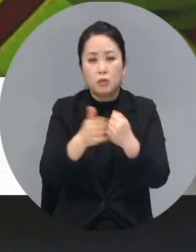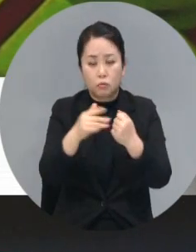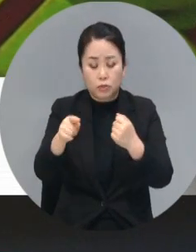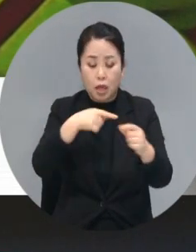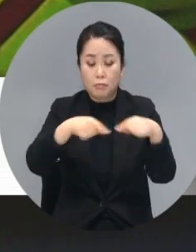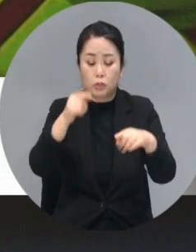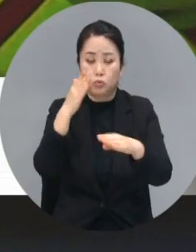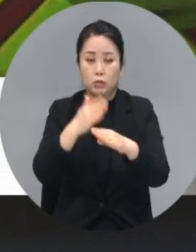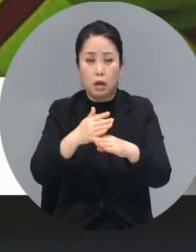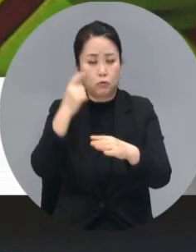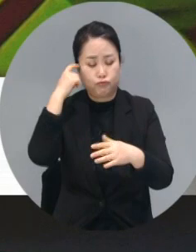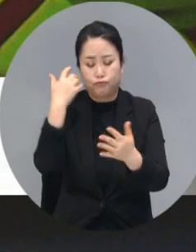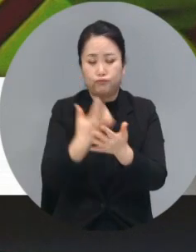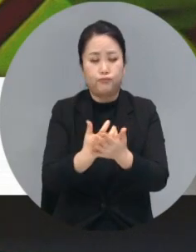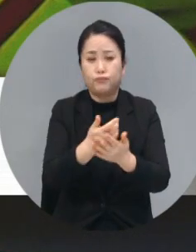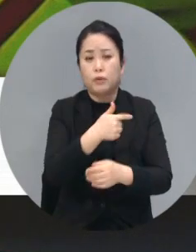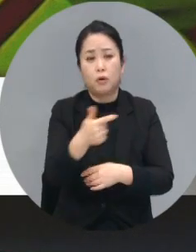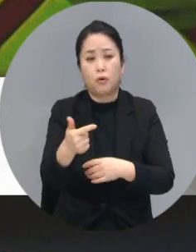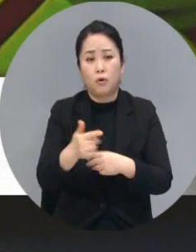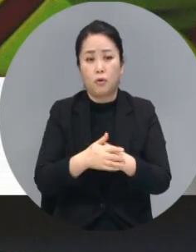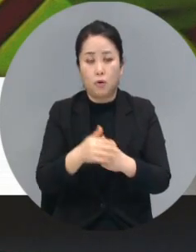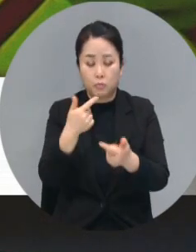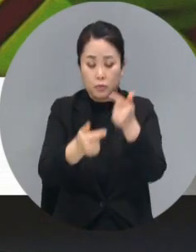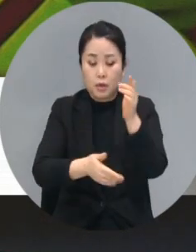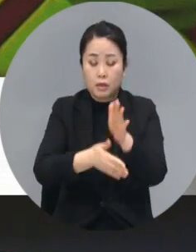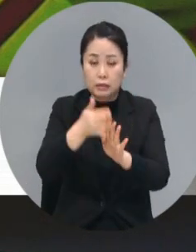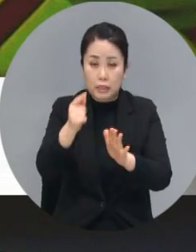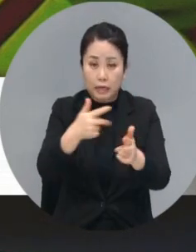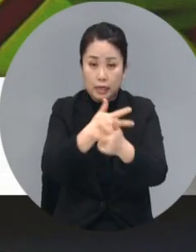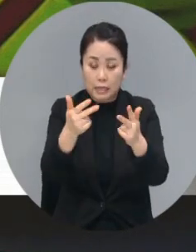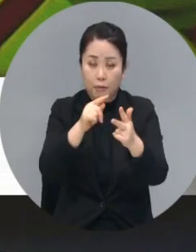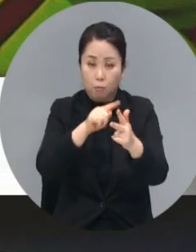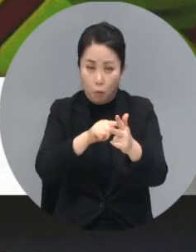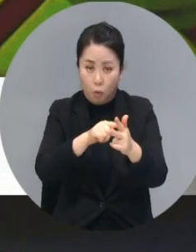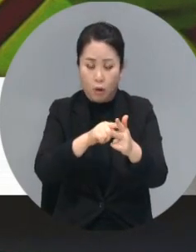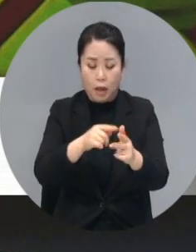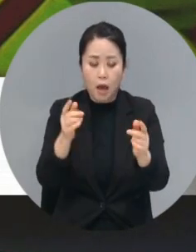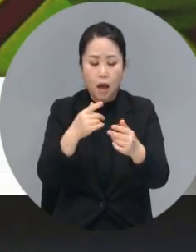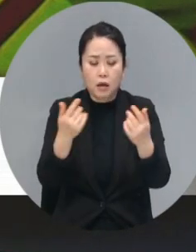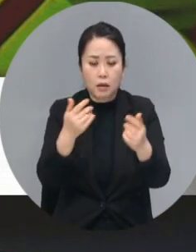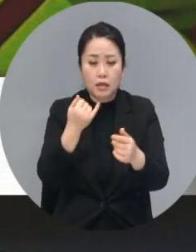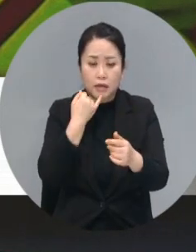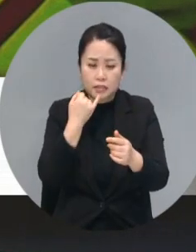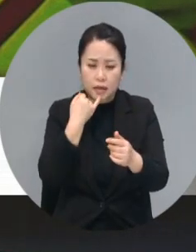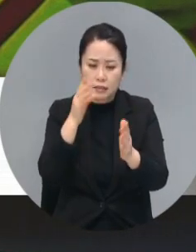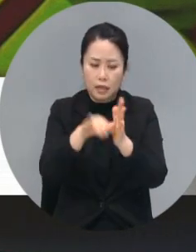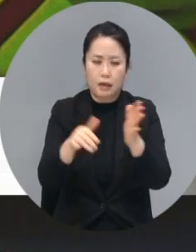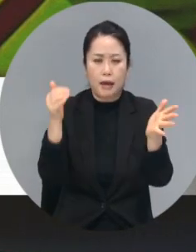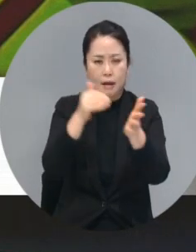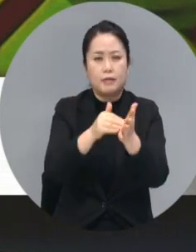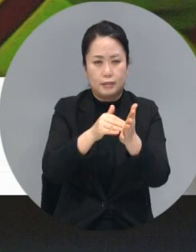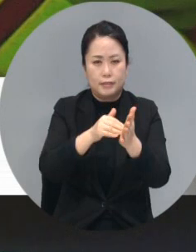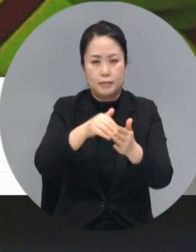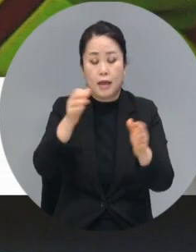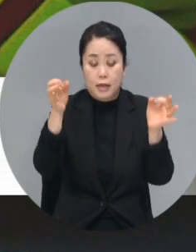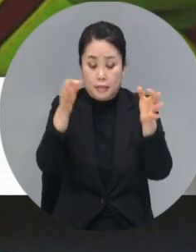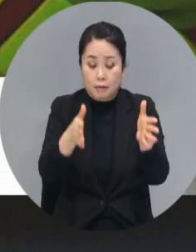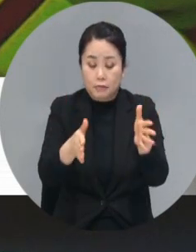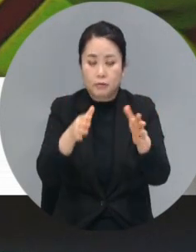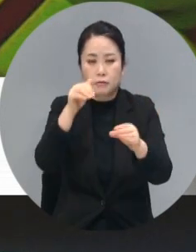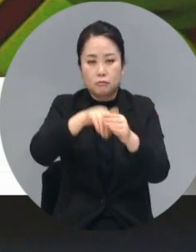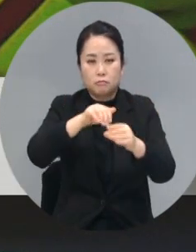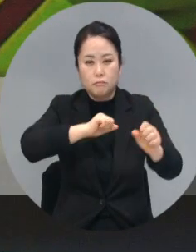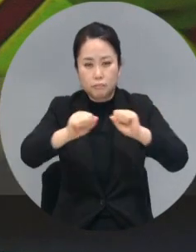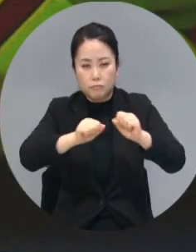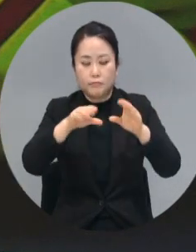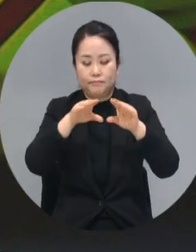충격에 빠져 있습니다. 부산시당은 이 대표의 상태가 호전될 때까지 일시적으로 선거운동을 중단하기로 했습니다.